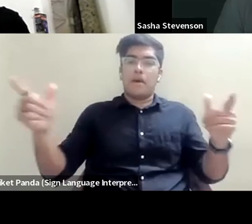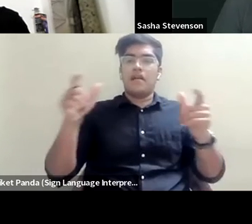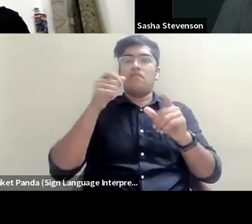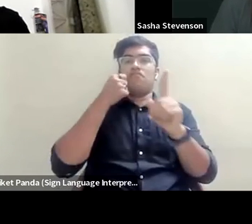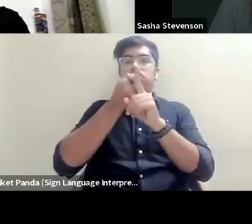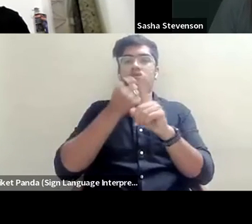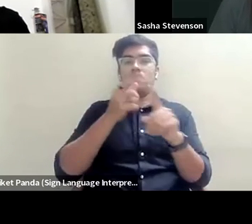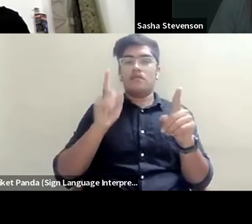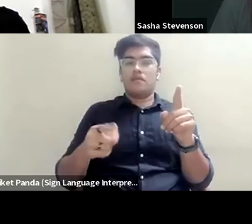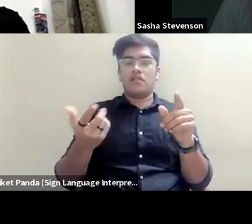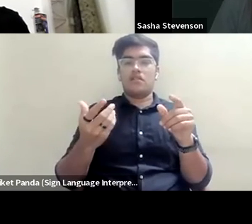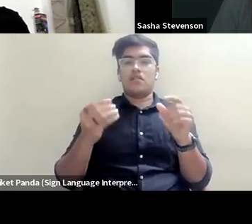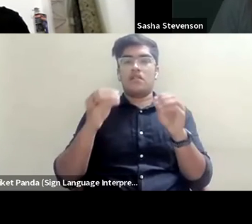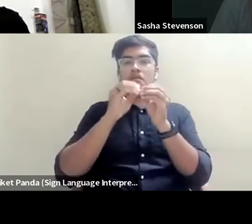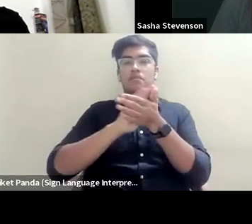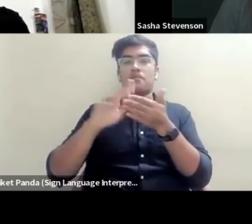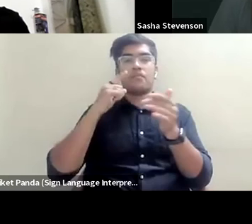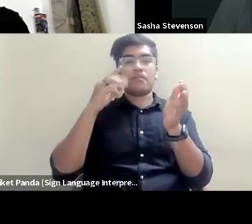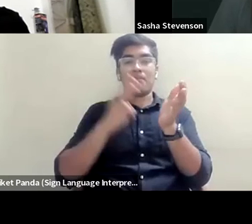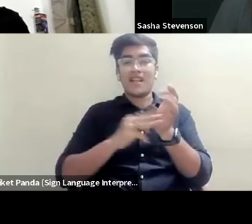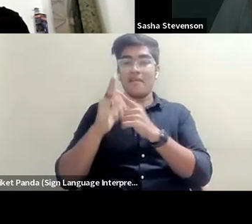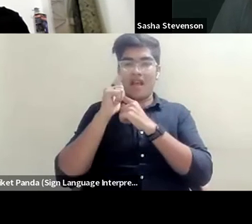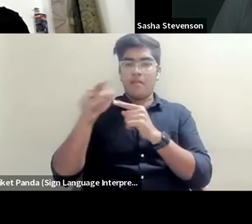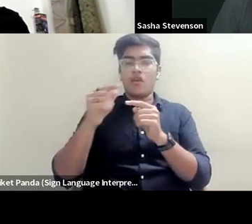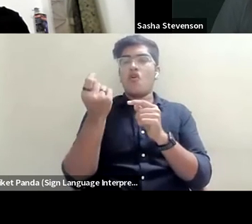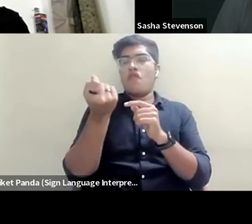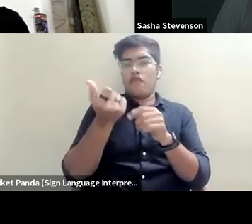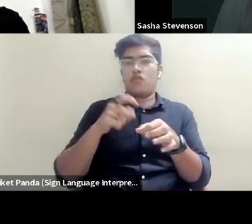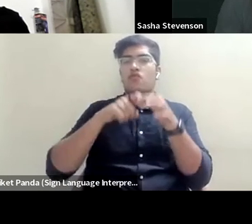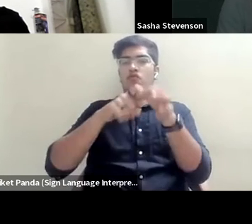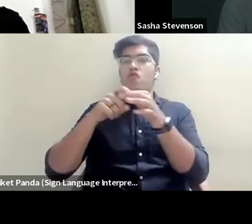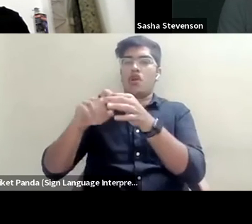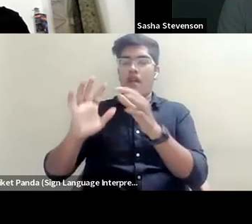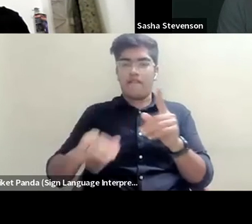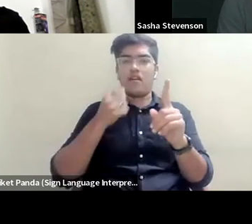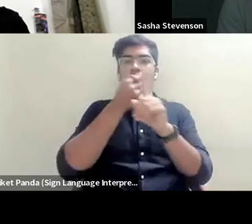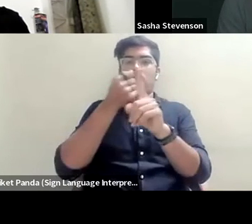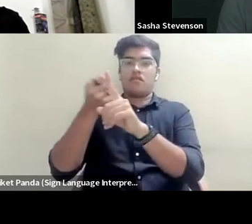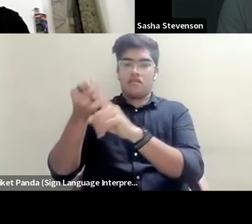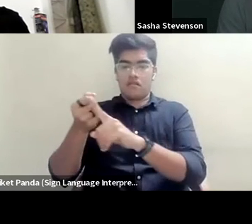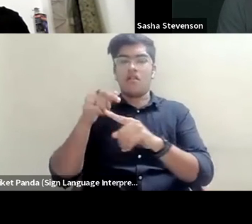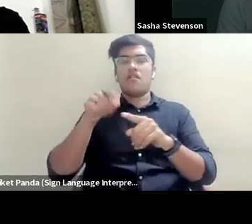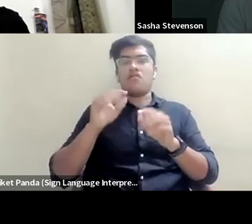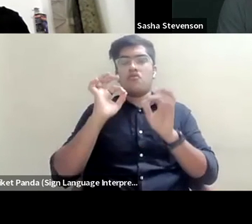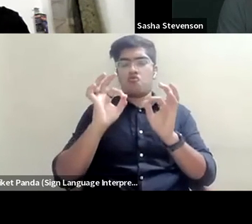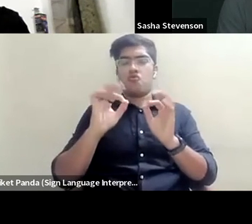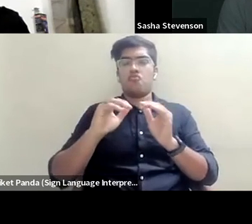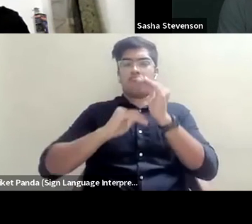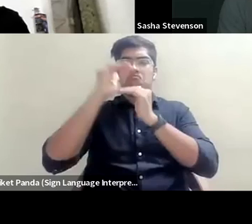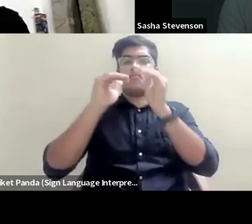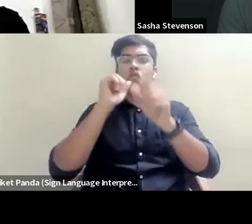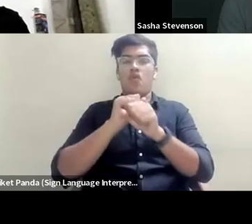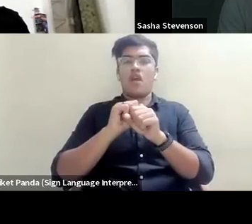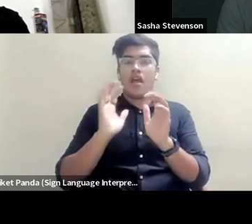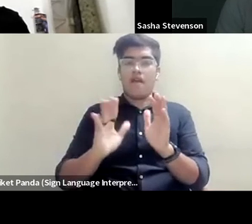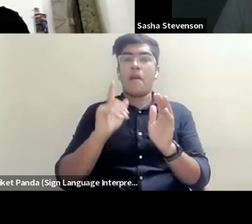आर्मी डेफिनेटली कुछ सवाल खड़े कर रहे हैं, कुछ जगह संघर्ष कर रहे हैं, उसका अभिनंदन करना चाहिए. लेकिन ये एक